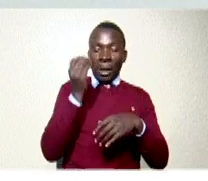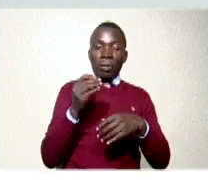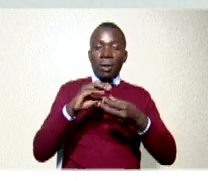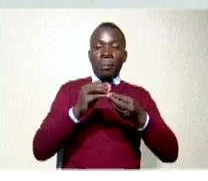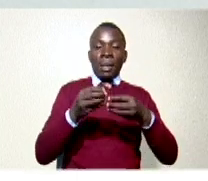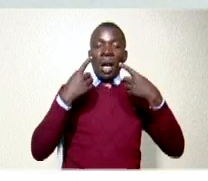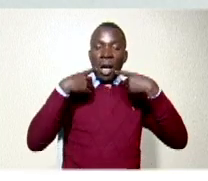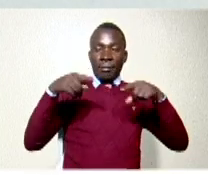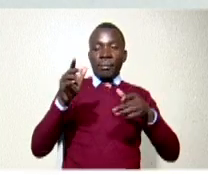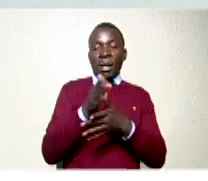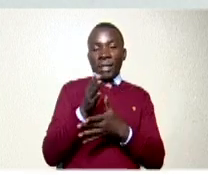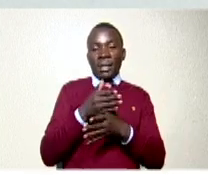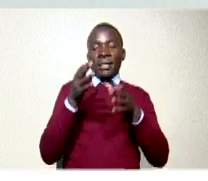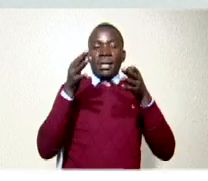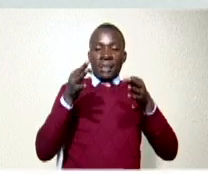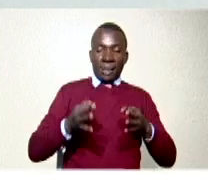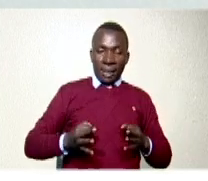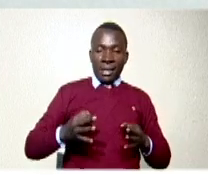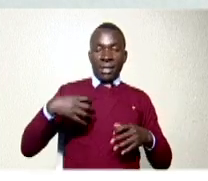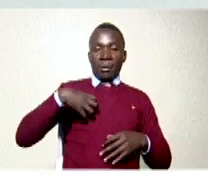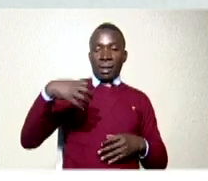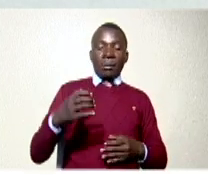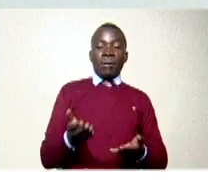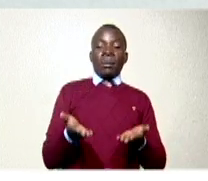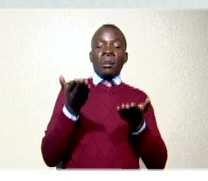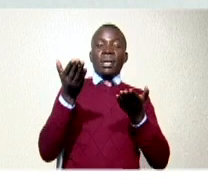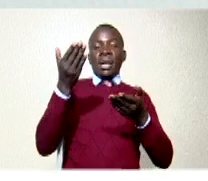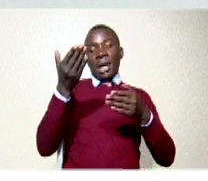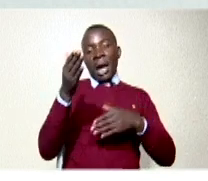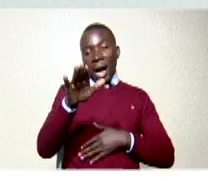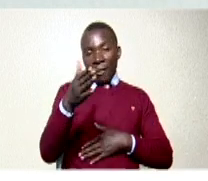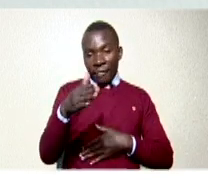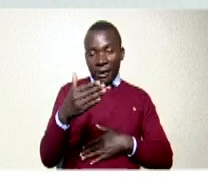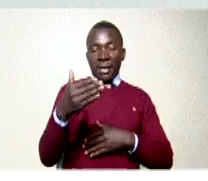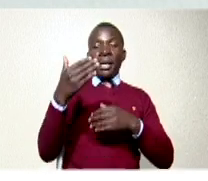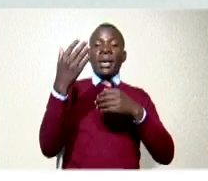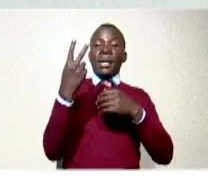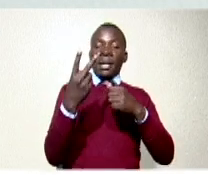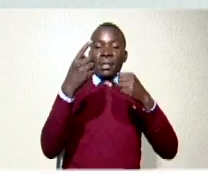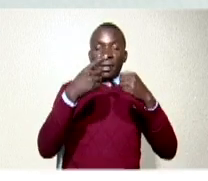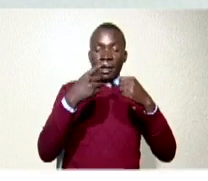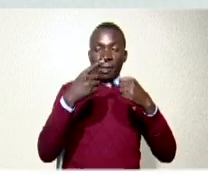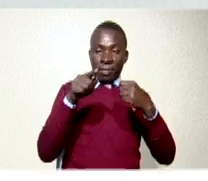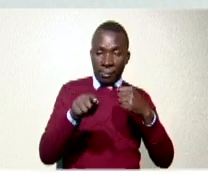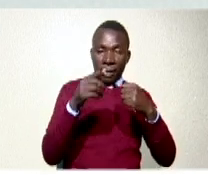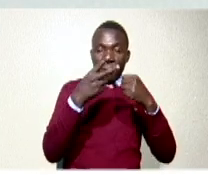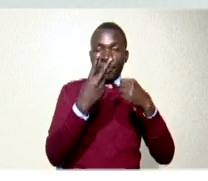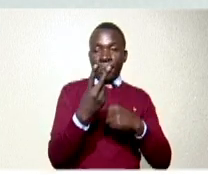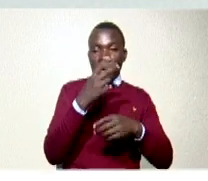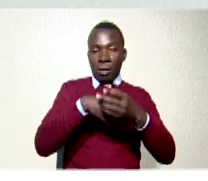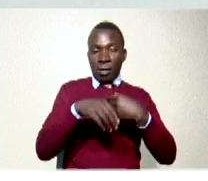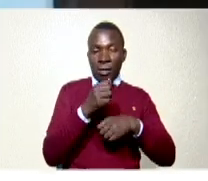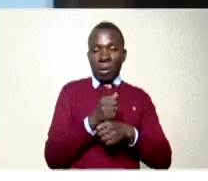na Minisiteri y'Imari n'Igenamigambi ku bukungu buzazamukaho hafi 6.2% kuri uyu mwaka tubona n'ubundi tukiri mu